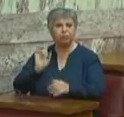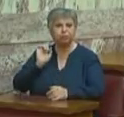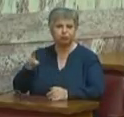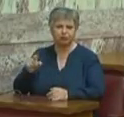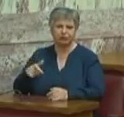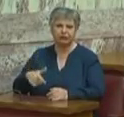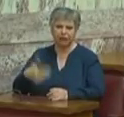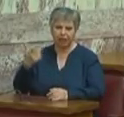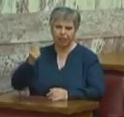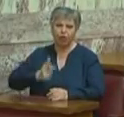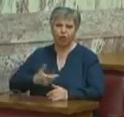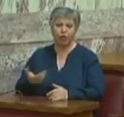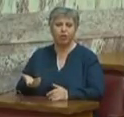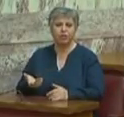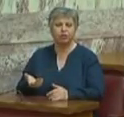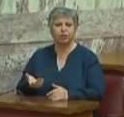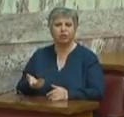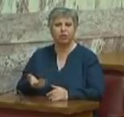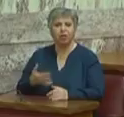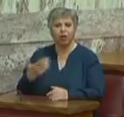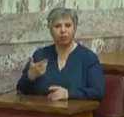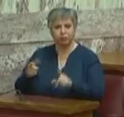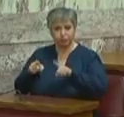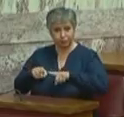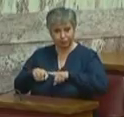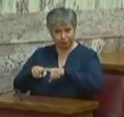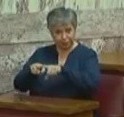Καθή στιγμή, κυρίες και κύριοι συνάδελφοι,